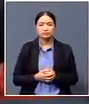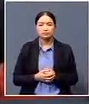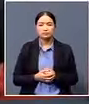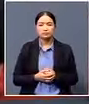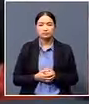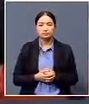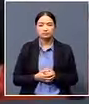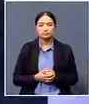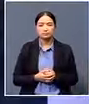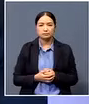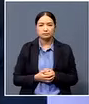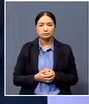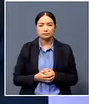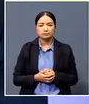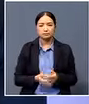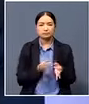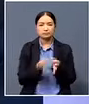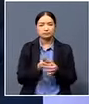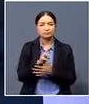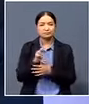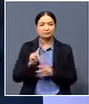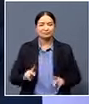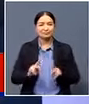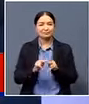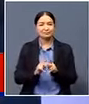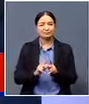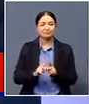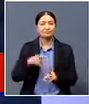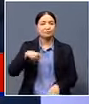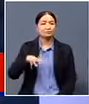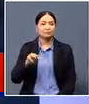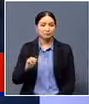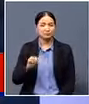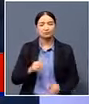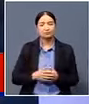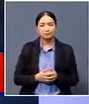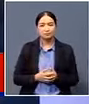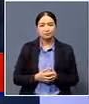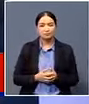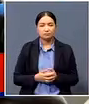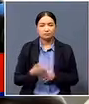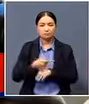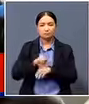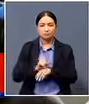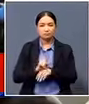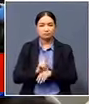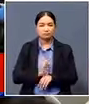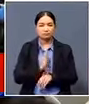นายชาติชายพยุหนาวีชัยที่ปรึกษารัฐมนตรีว่าการกระทรวงการพัฒนาสังคมและความมั่นคงของมนุษย์เป็นประธ